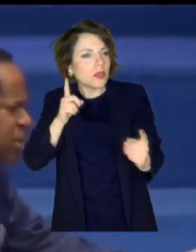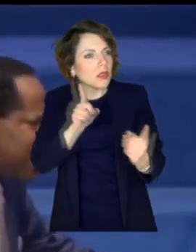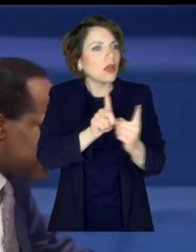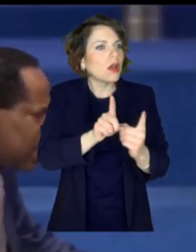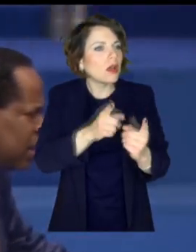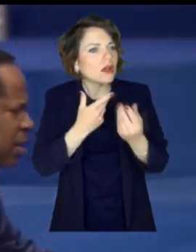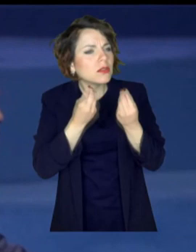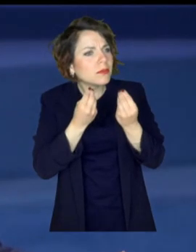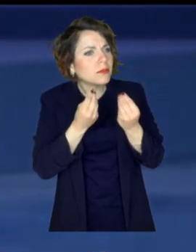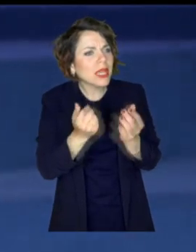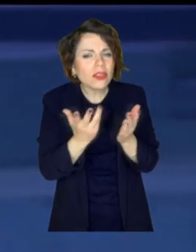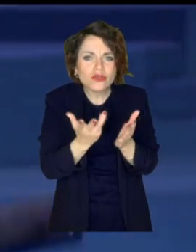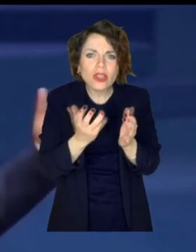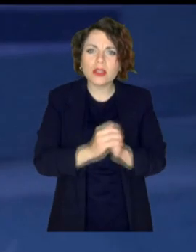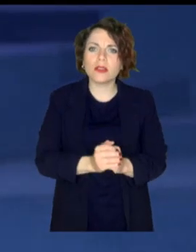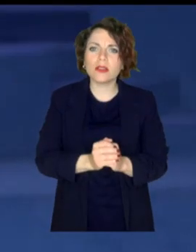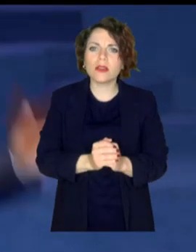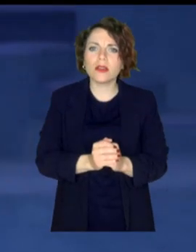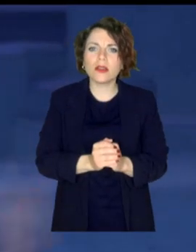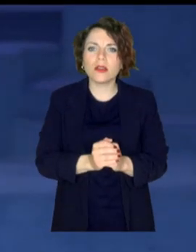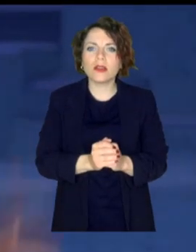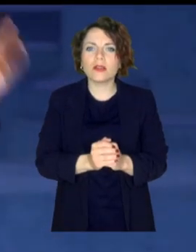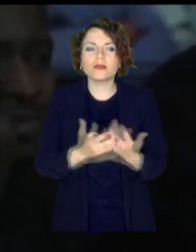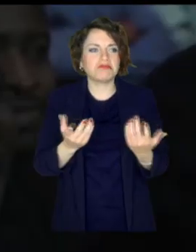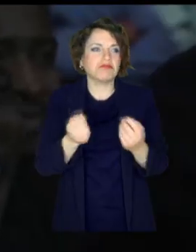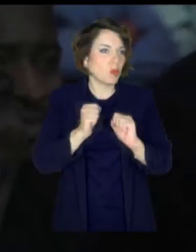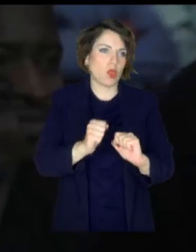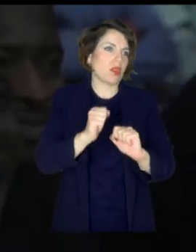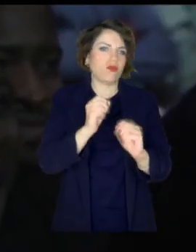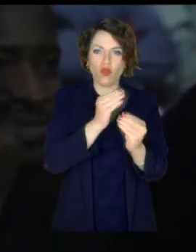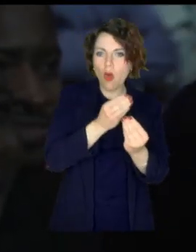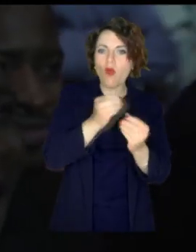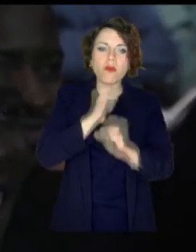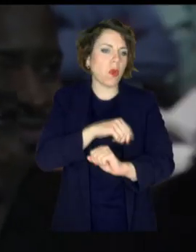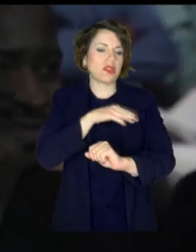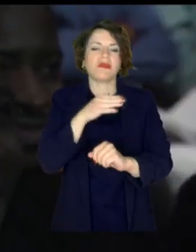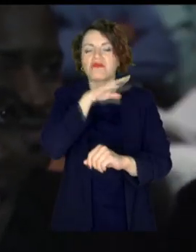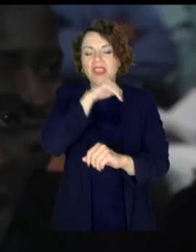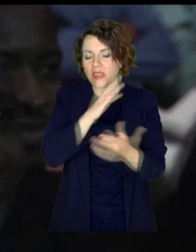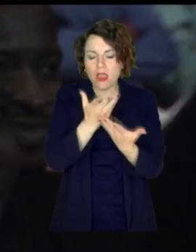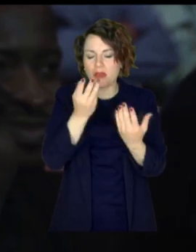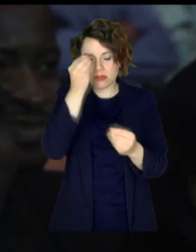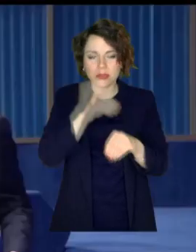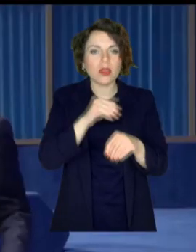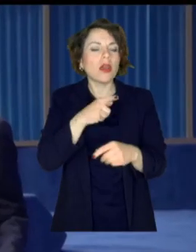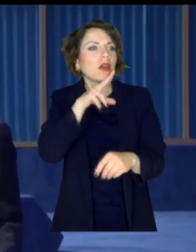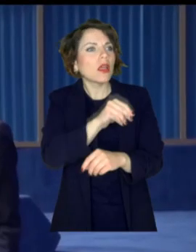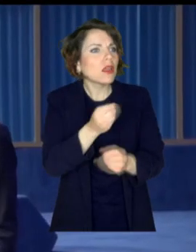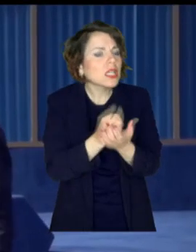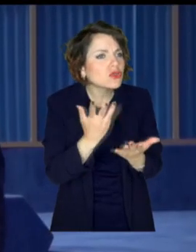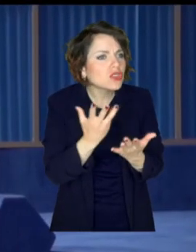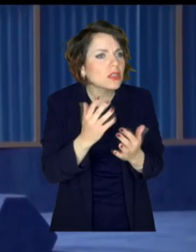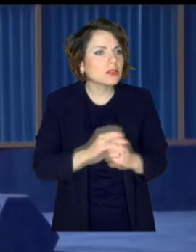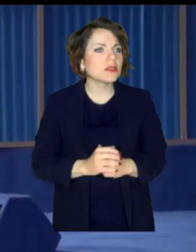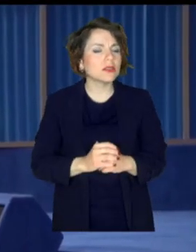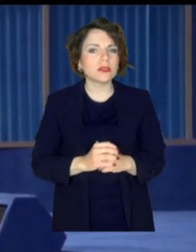ragazzo, ma che ti è successo? Beh, non deve essere un ragazzo, ho detto, può anche essere uno di una certa età. Gli dici, che ti è successo? E dice,